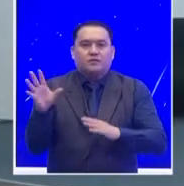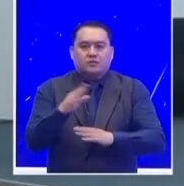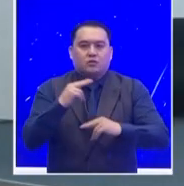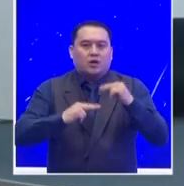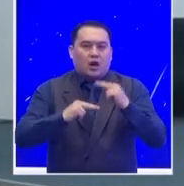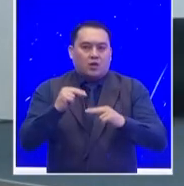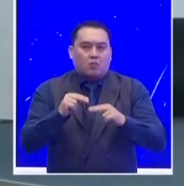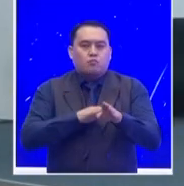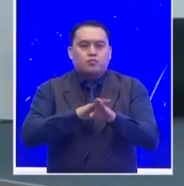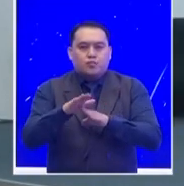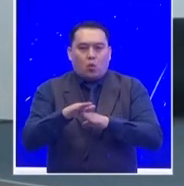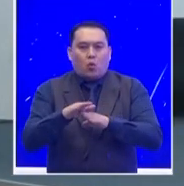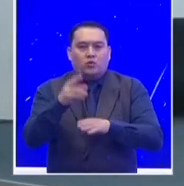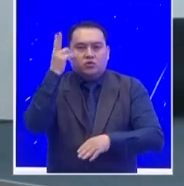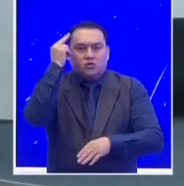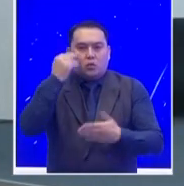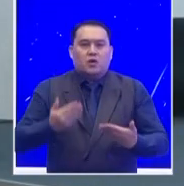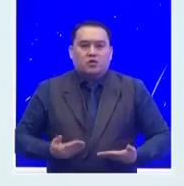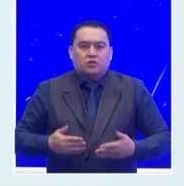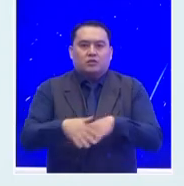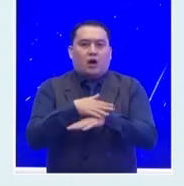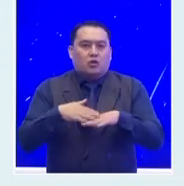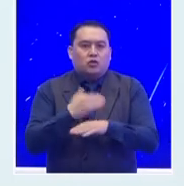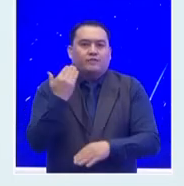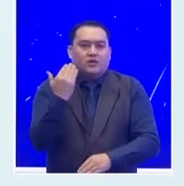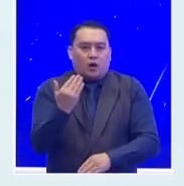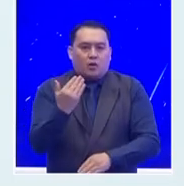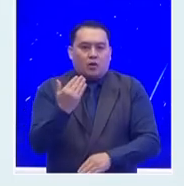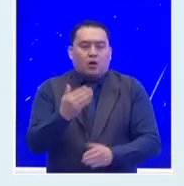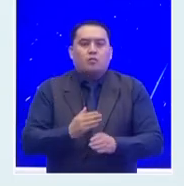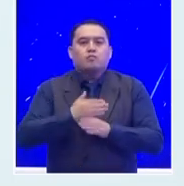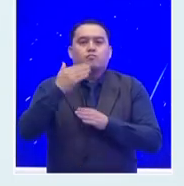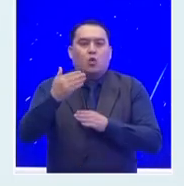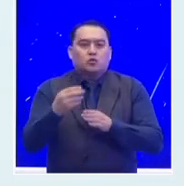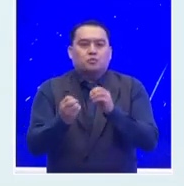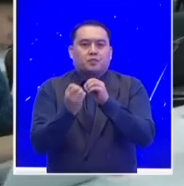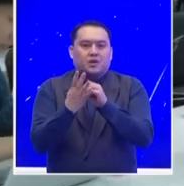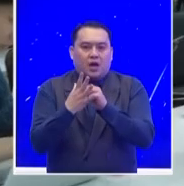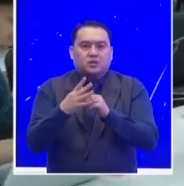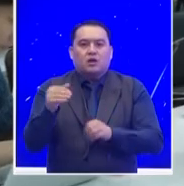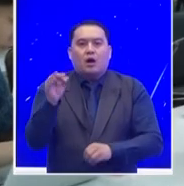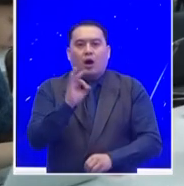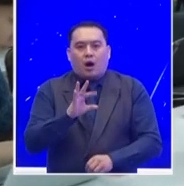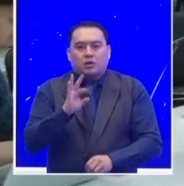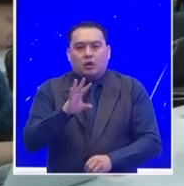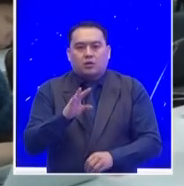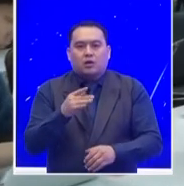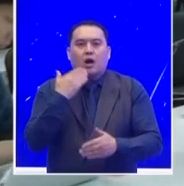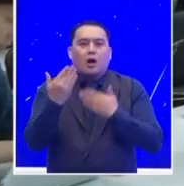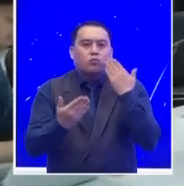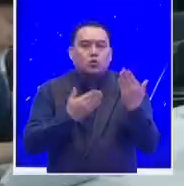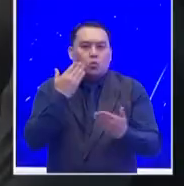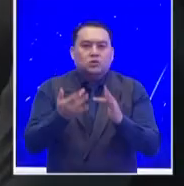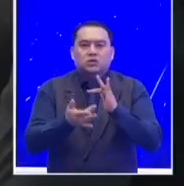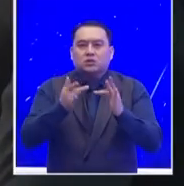строений, а также фактического числа проживающего населения в них. Позже, с 1 по 15 октября, будет проводиться интернет-опрос,